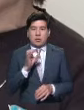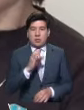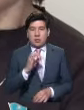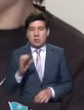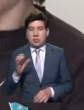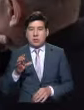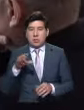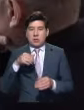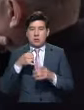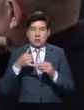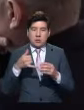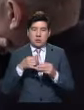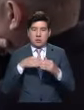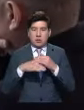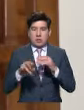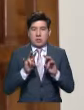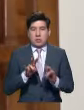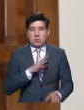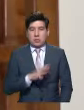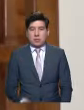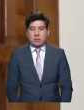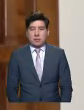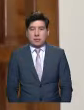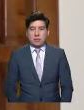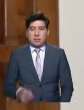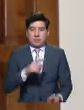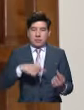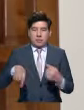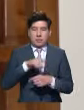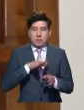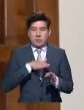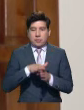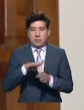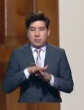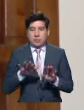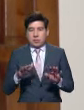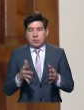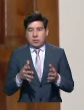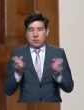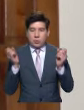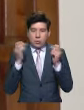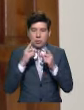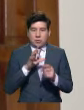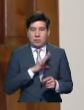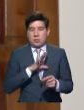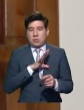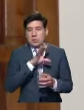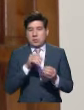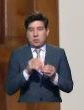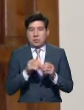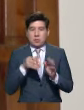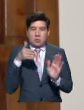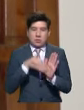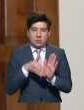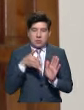жер астында қалып қойған. Мы полностью как бы сейчас уже ситуации разобрались. Біз жағдайды толық зерттедік.